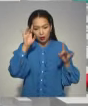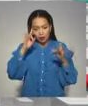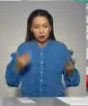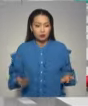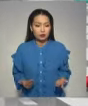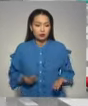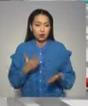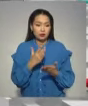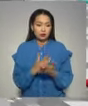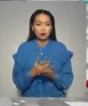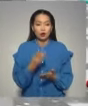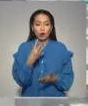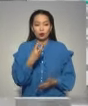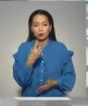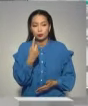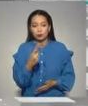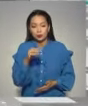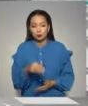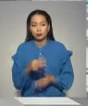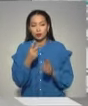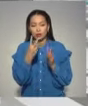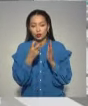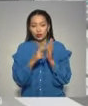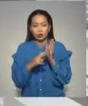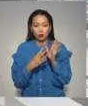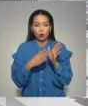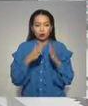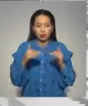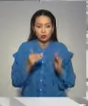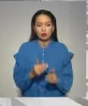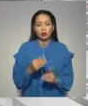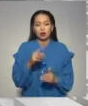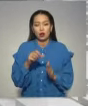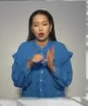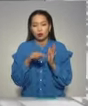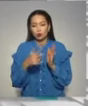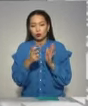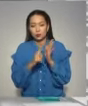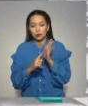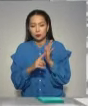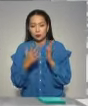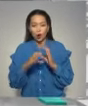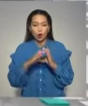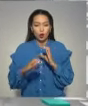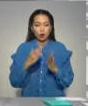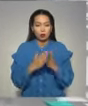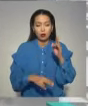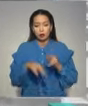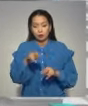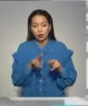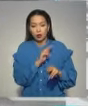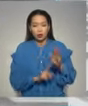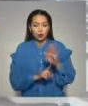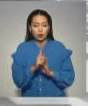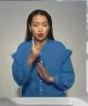аймағында 301289 шатыр мен 6375 контейнер қойылған. Қалада тұрғын үйлер құрылысы басталды. Ал Қазақстаннан